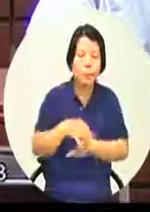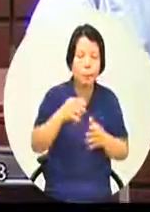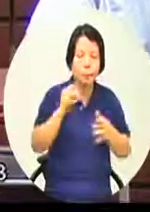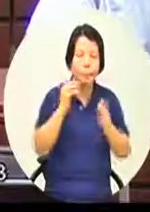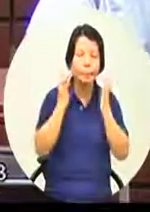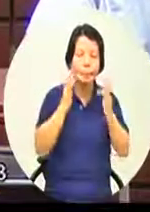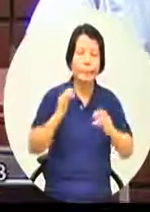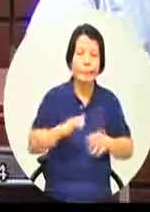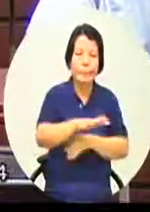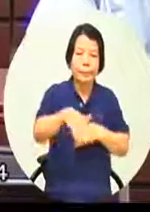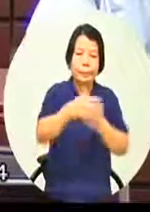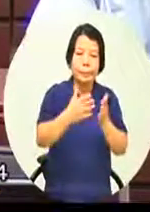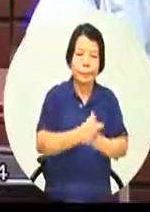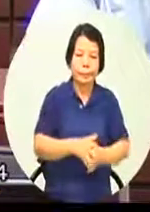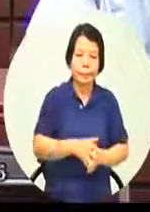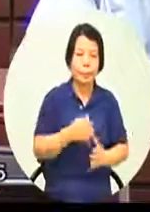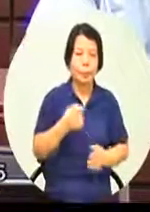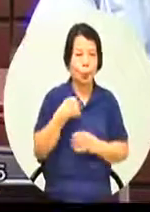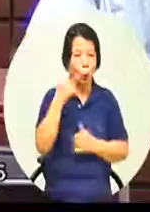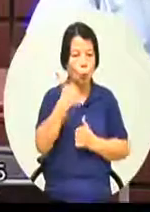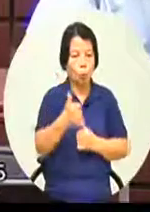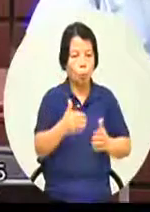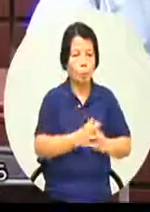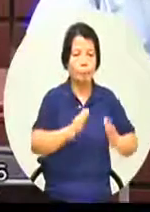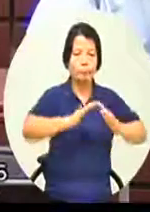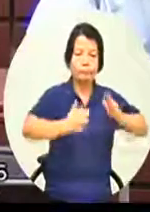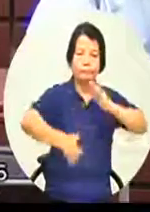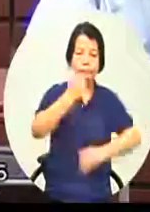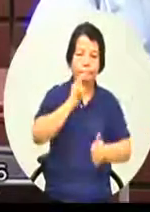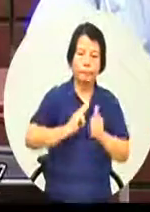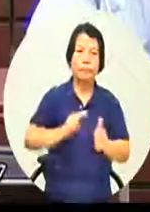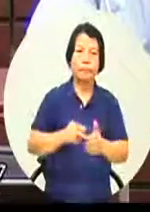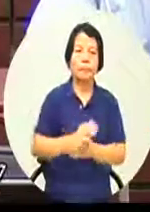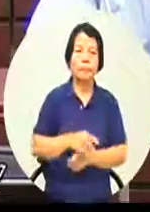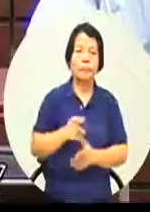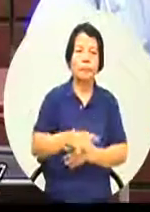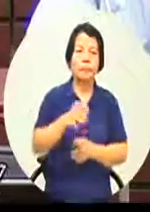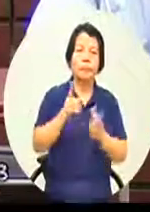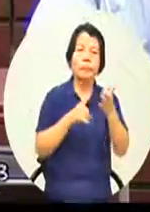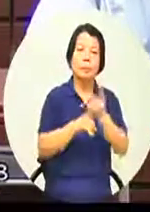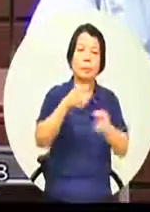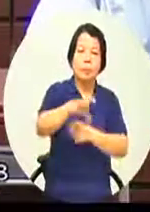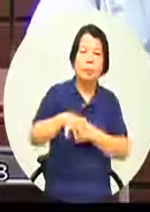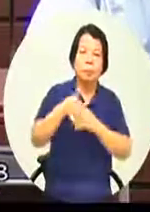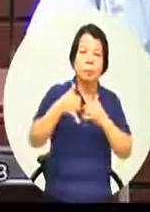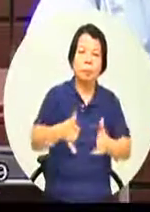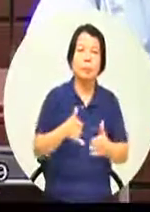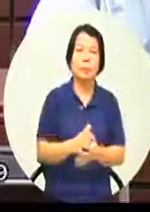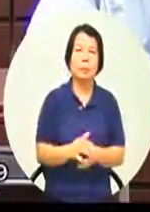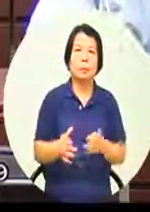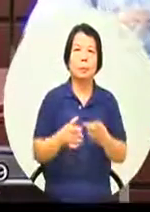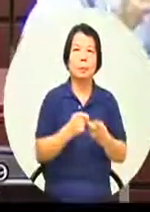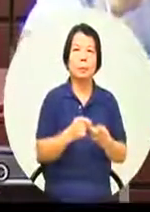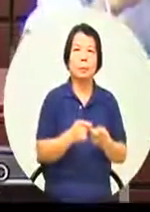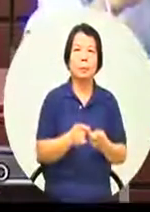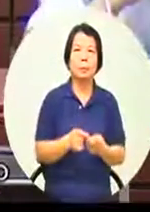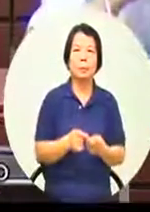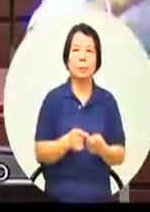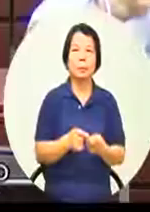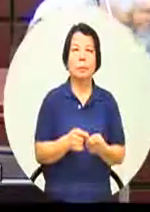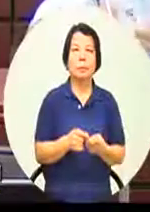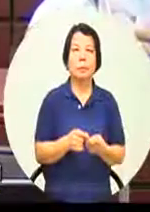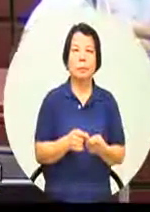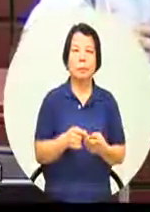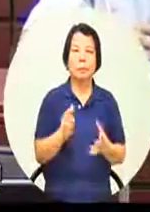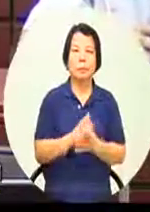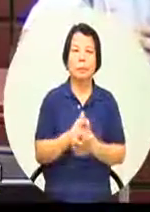以说市长特别指示我农业局，比如说在我们的神农路，或者是说我们的那个大